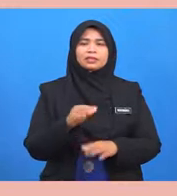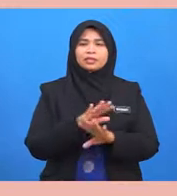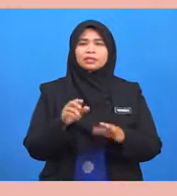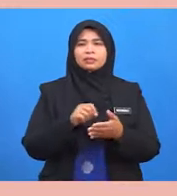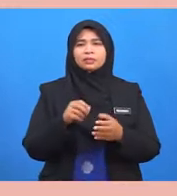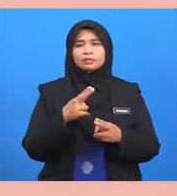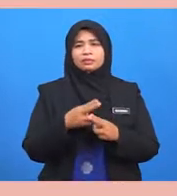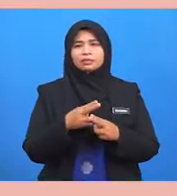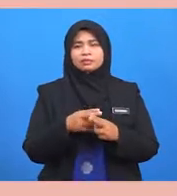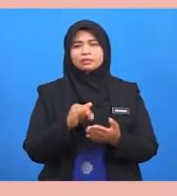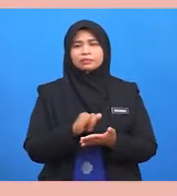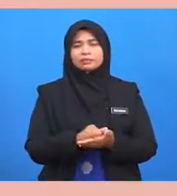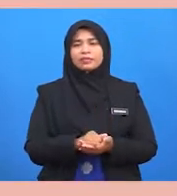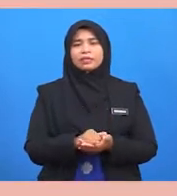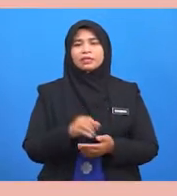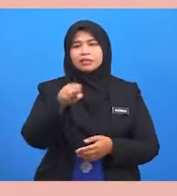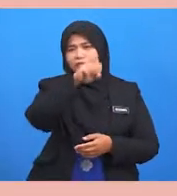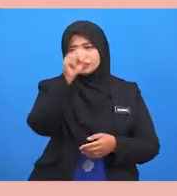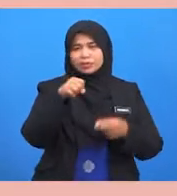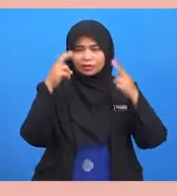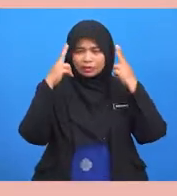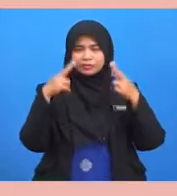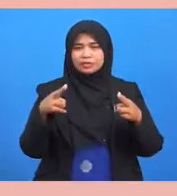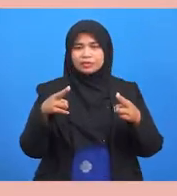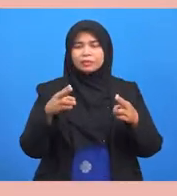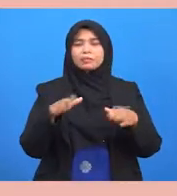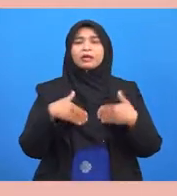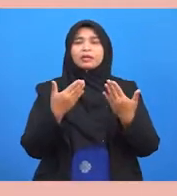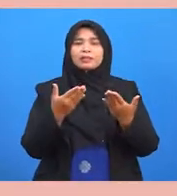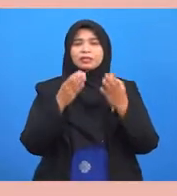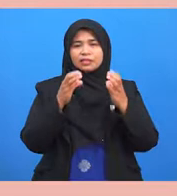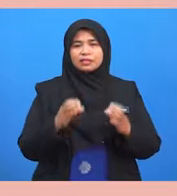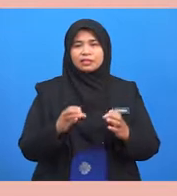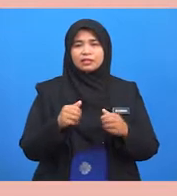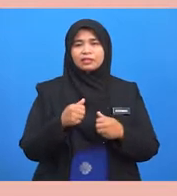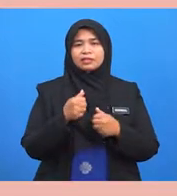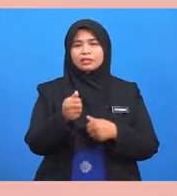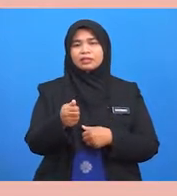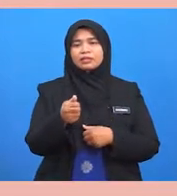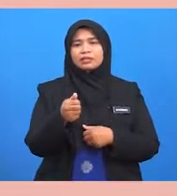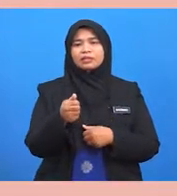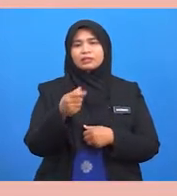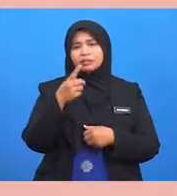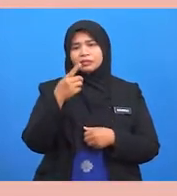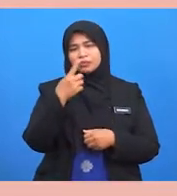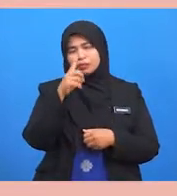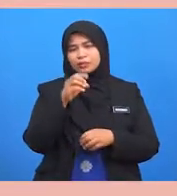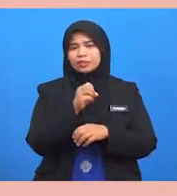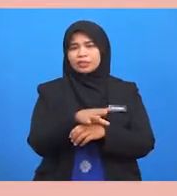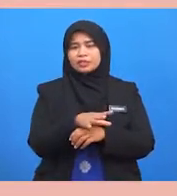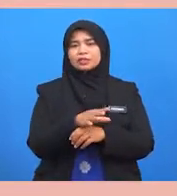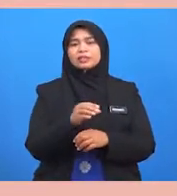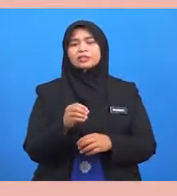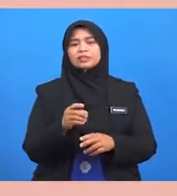namanya. Soalan ustazah, bagaimana cara kamu ingin menegur kawan kamu